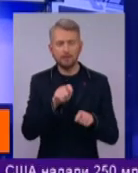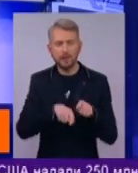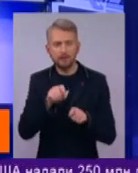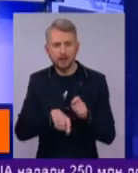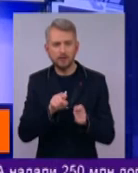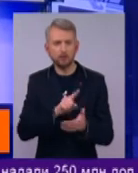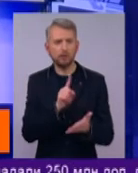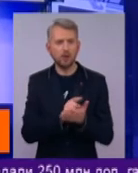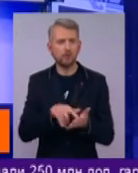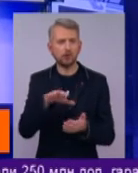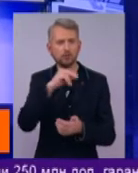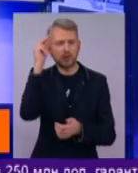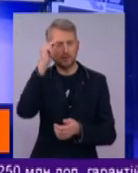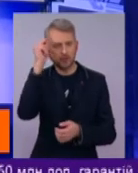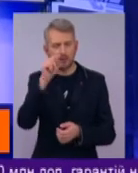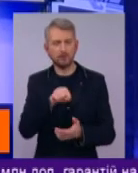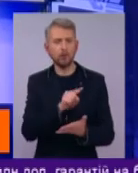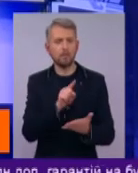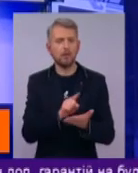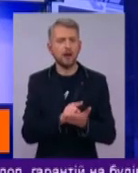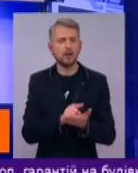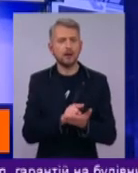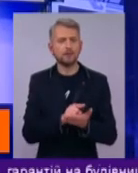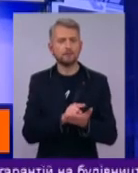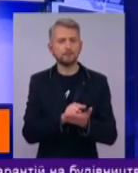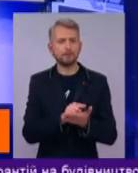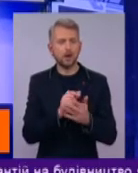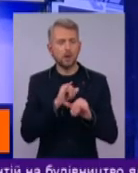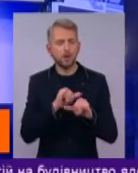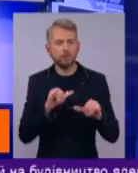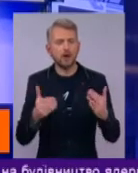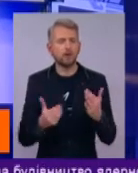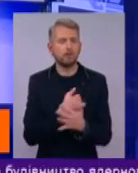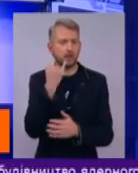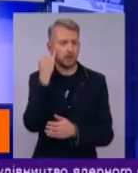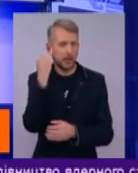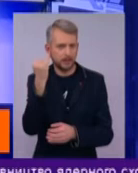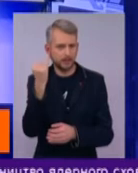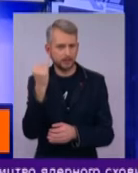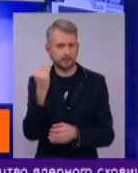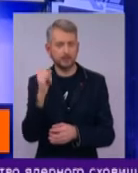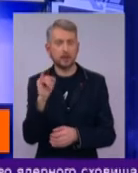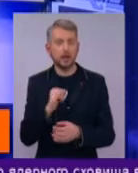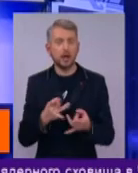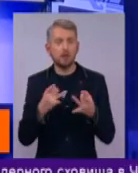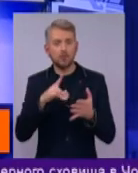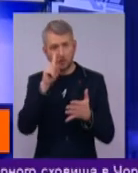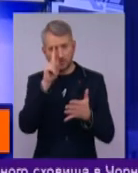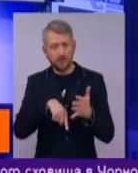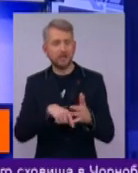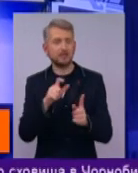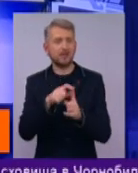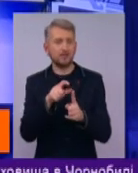має всьому навчатись, воно має розвивати нові ідеї. І просто вірити на